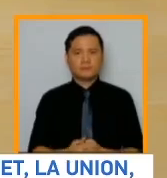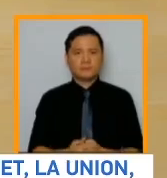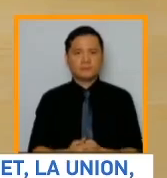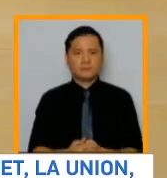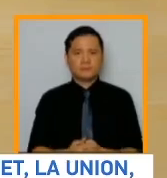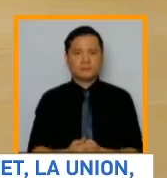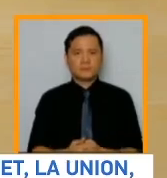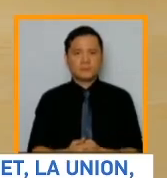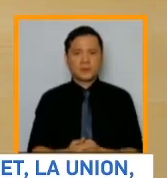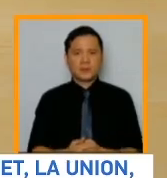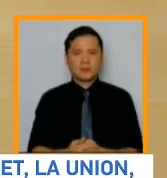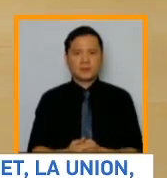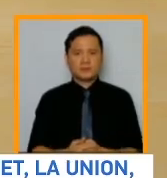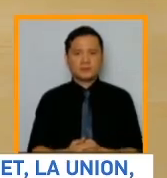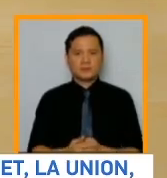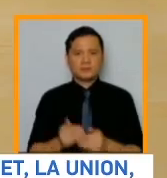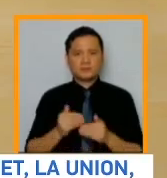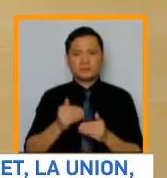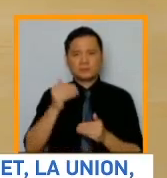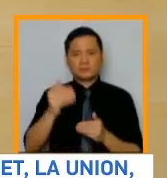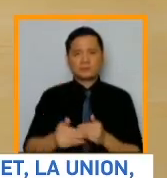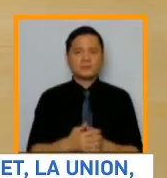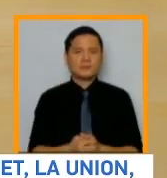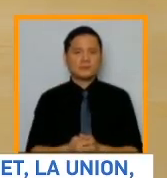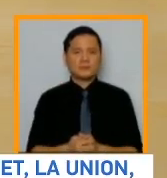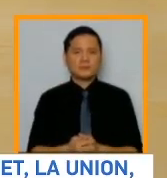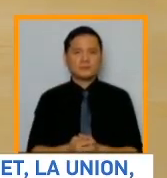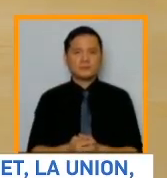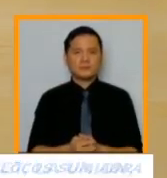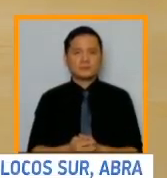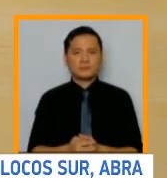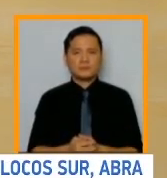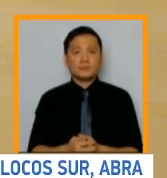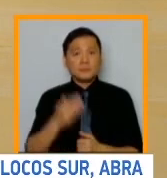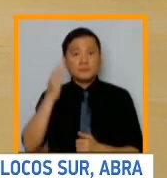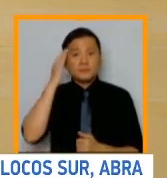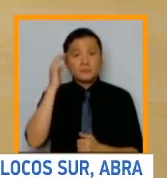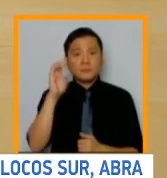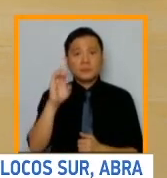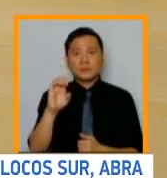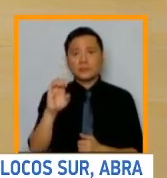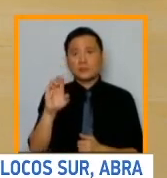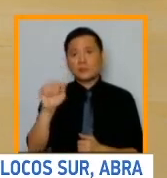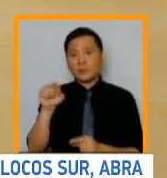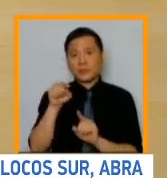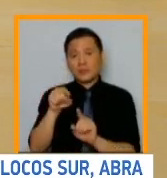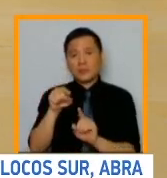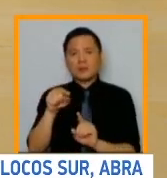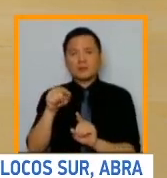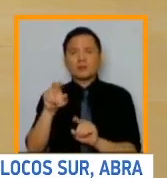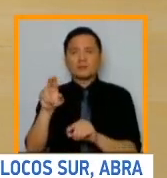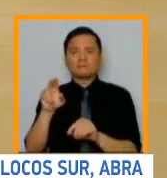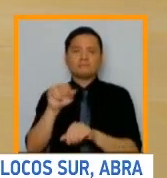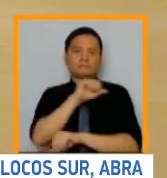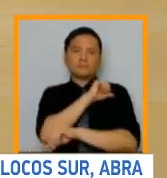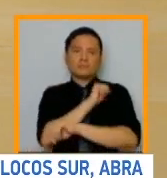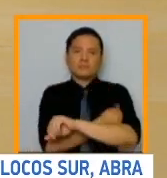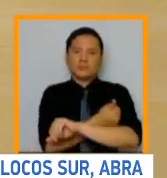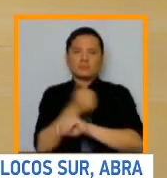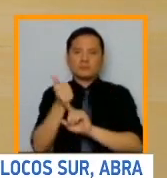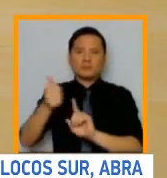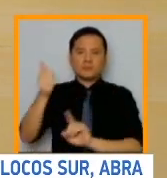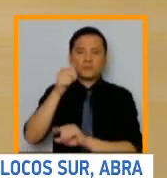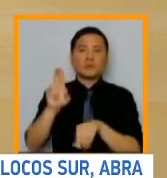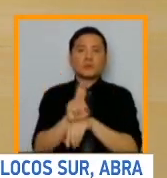Sa ibang balita, posible raw mabigyan na ng emergency use authorization ang bakuna ng Pfizer-BioNTech para magamit sa mga batang edad